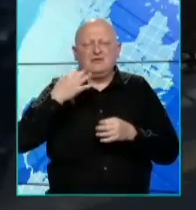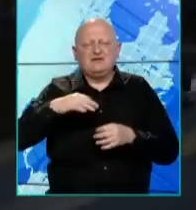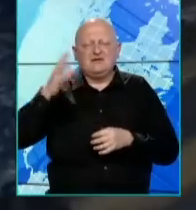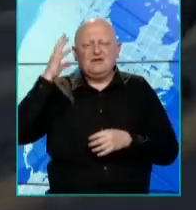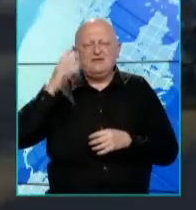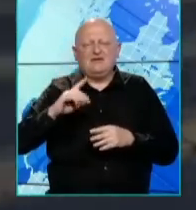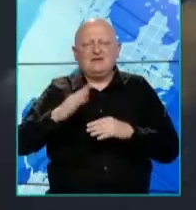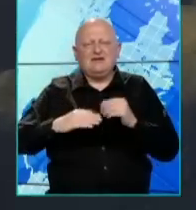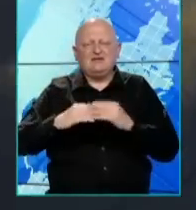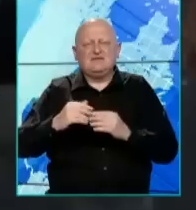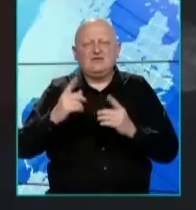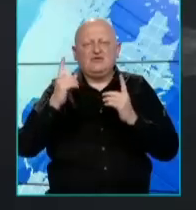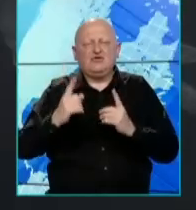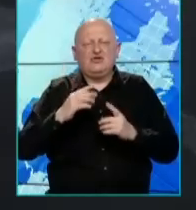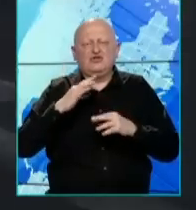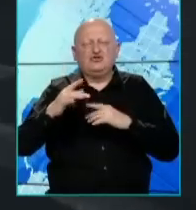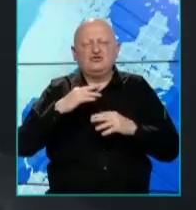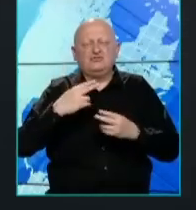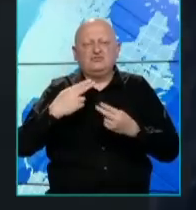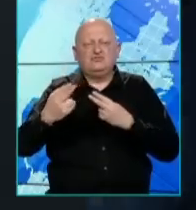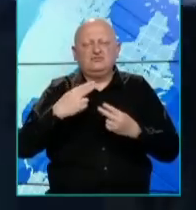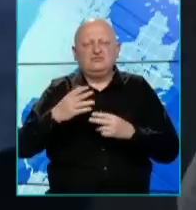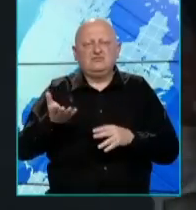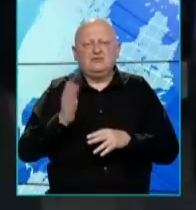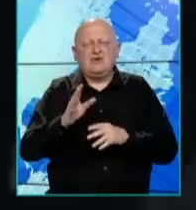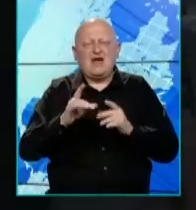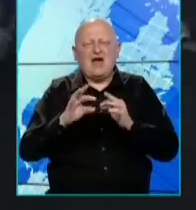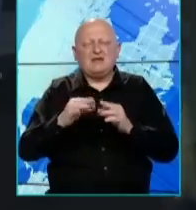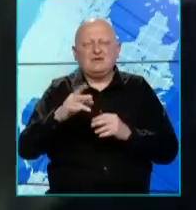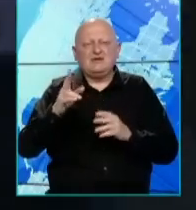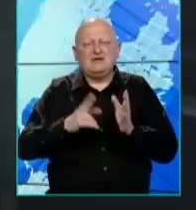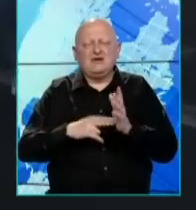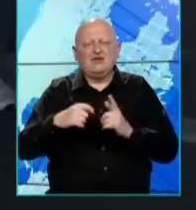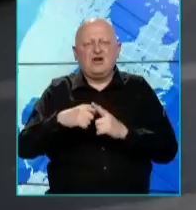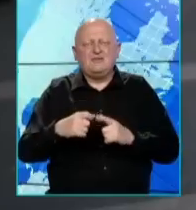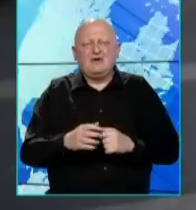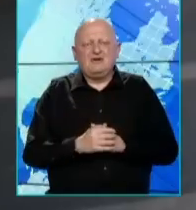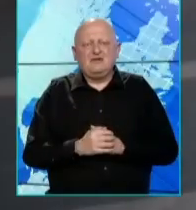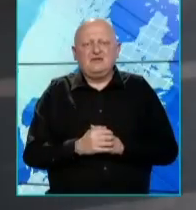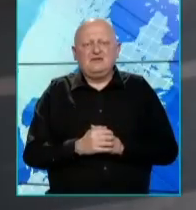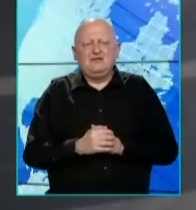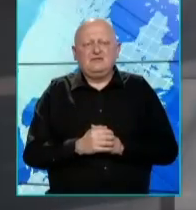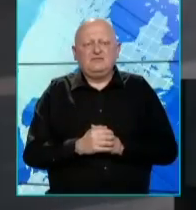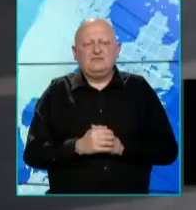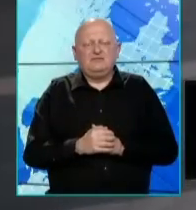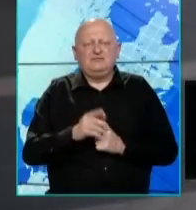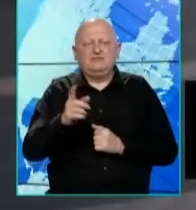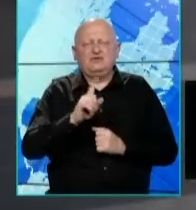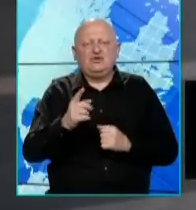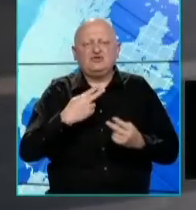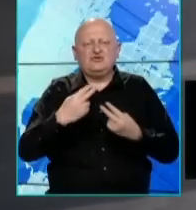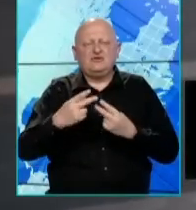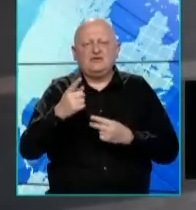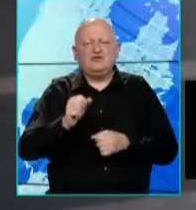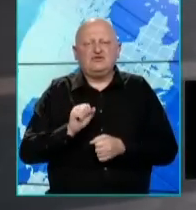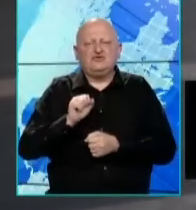premijera, nezadovoljni i održanim pregovorima sa predstavnicima Armena iz Nagornog Karabaha. To nisu pregovori,